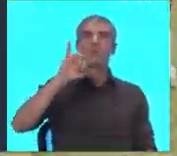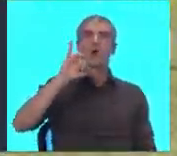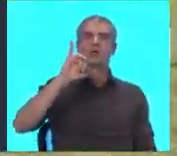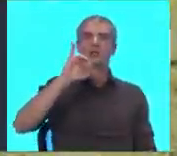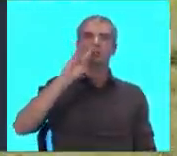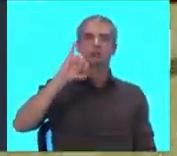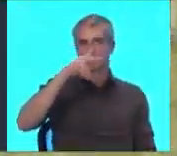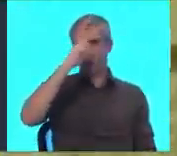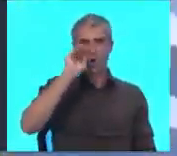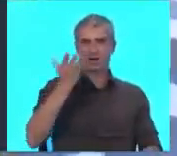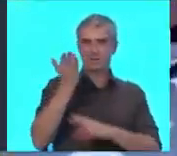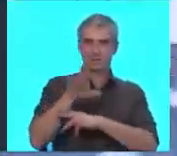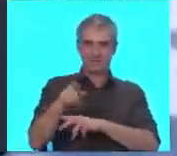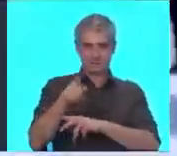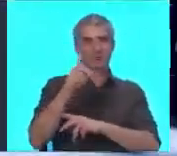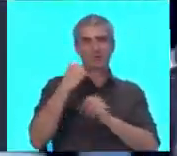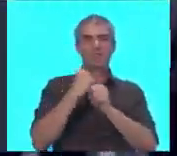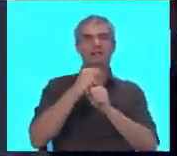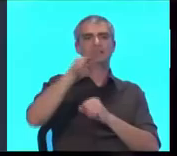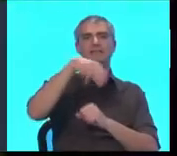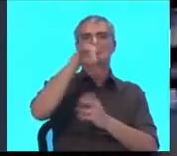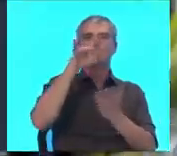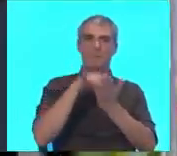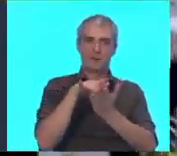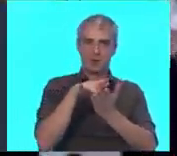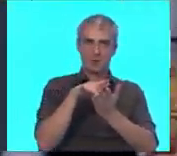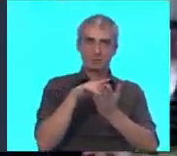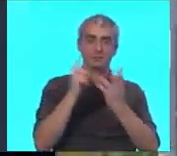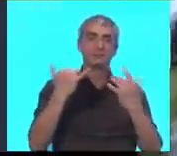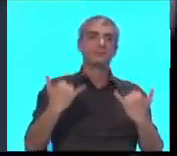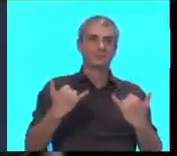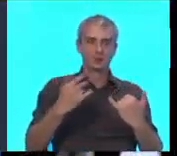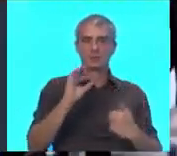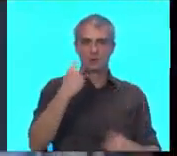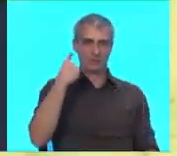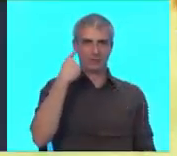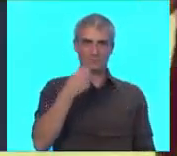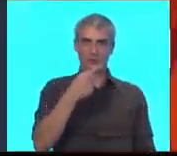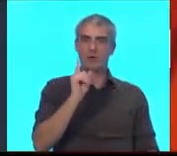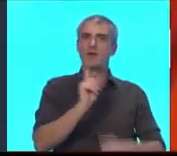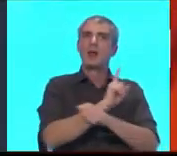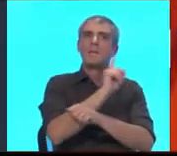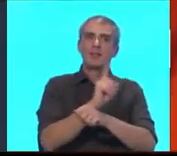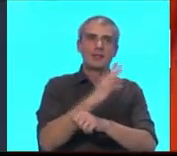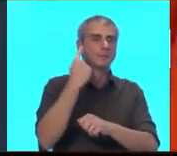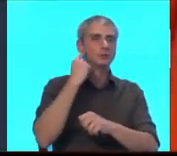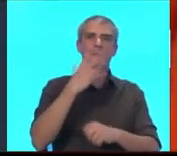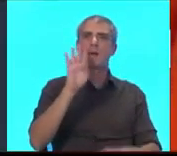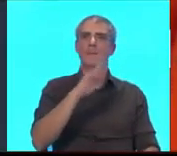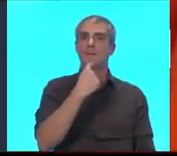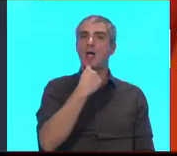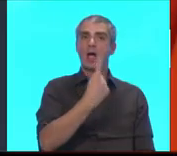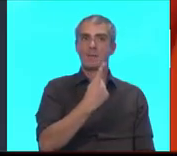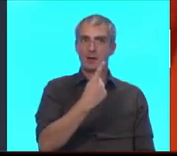בפיגוע, וגם יערוך איתו סיור במקום. על היום הזה אתם תכף תשמעו, אבל בינתיים בואו נשמע דברים שנתניהו אומר.